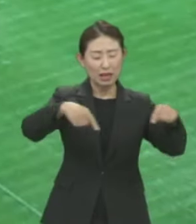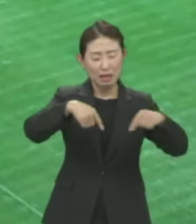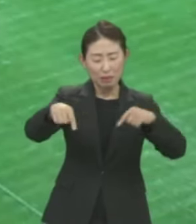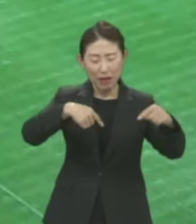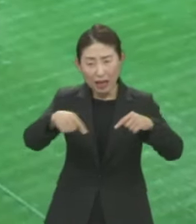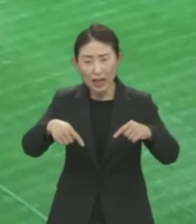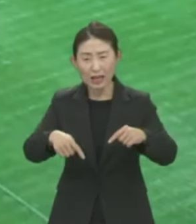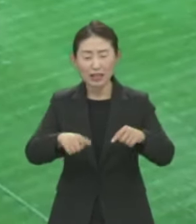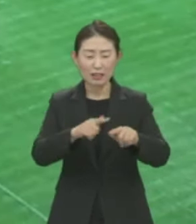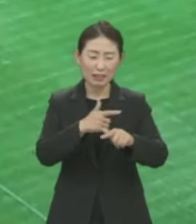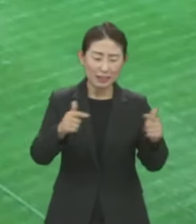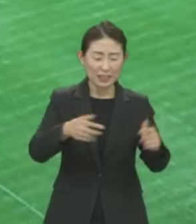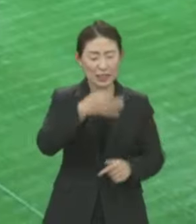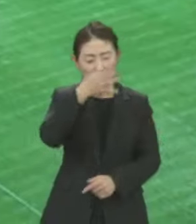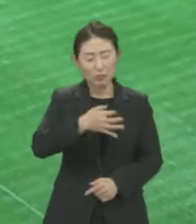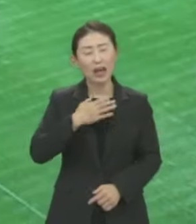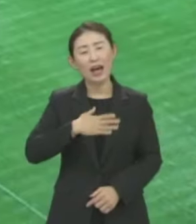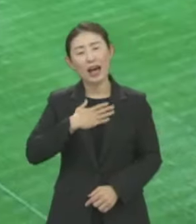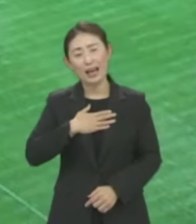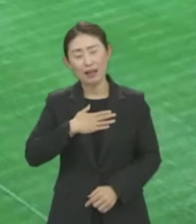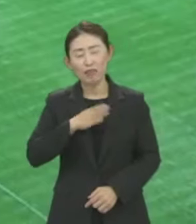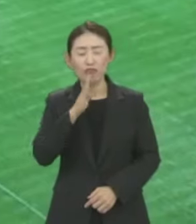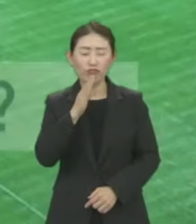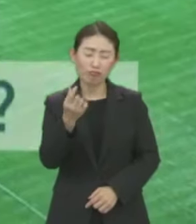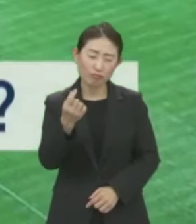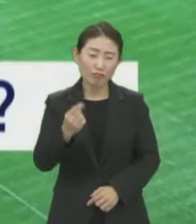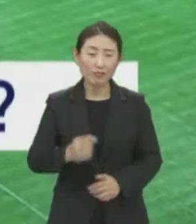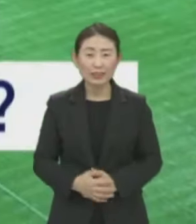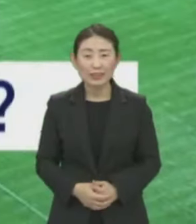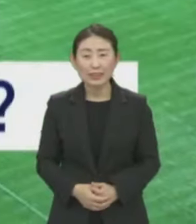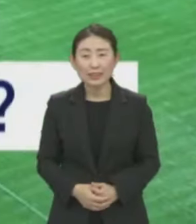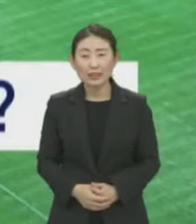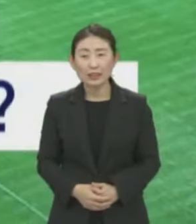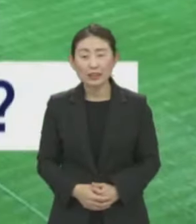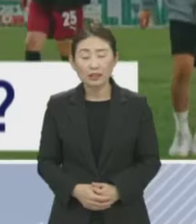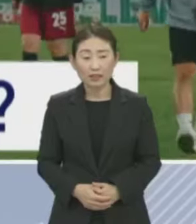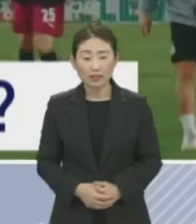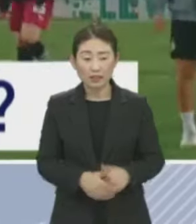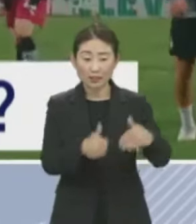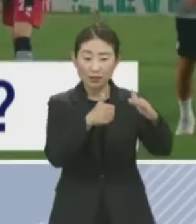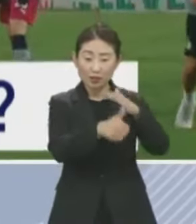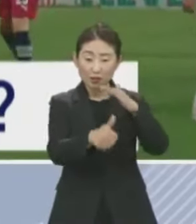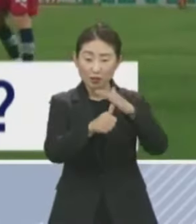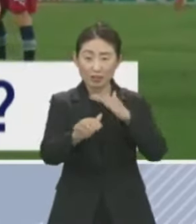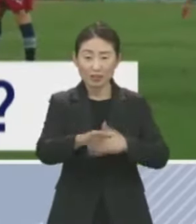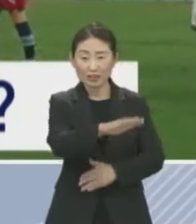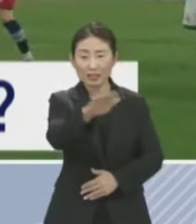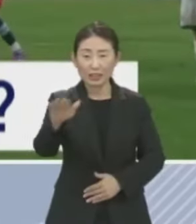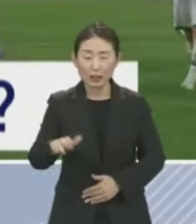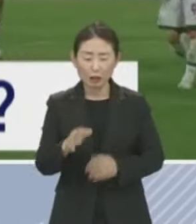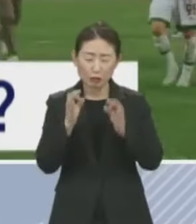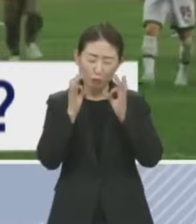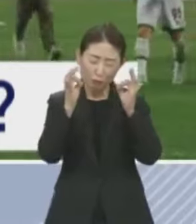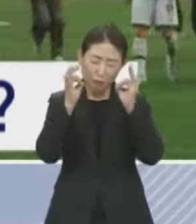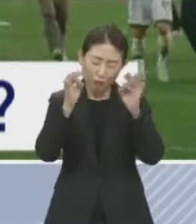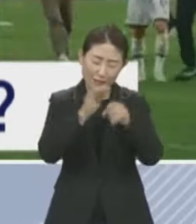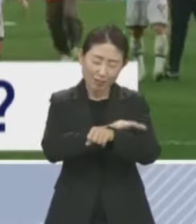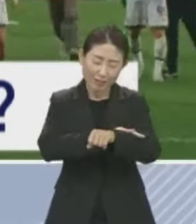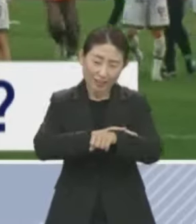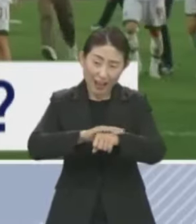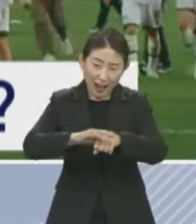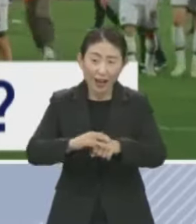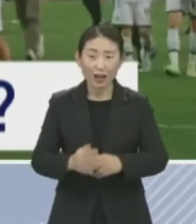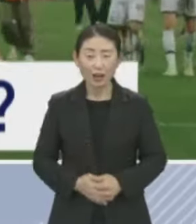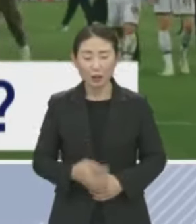뭐 역대급으로 굉장히 힘들었던 시즌 같고 그렇지만 우리 선수들이 최선을 다해주고 또